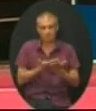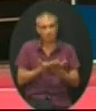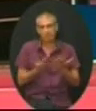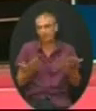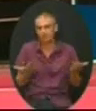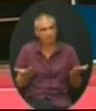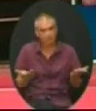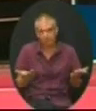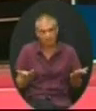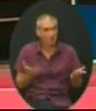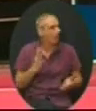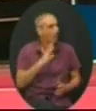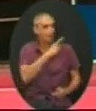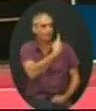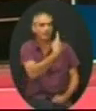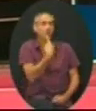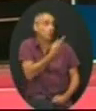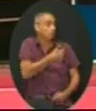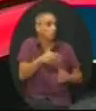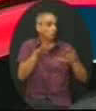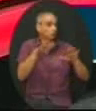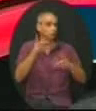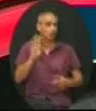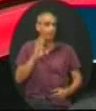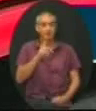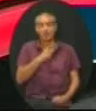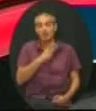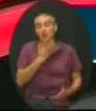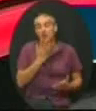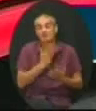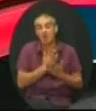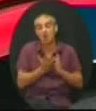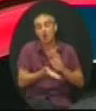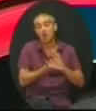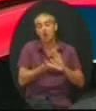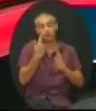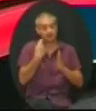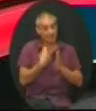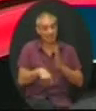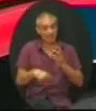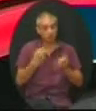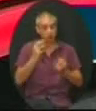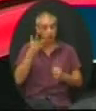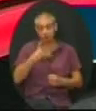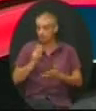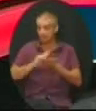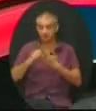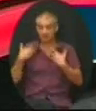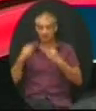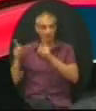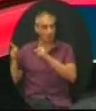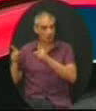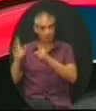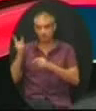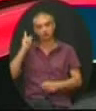דבר. הם בעצמם אומרים את זה. הם בעצמם אומרים את זה. עכשיו אני... הוציא את הרכש של הצוללות. ממשרד הביטחון,